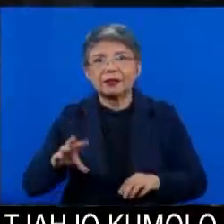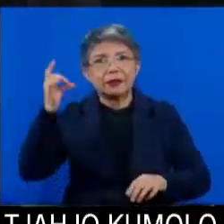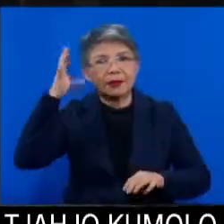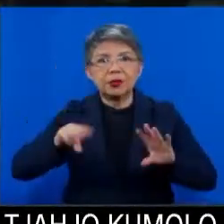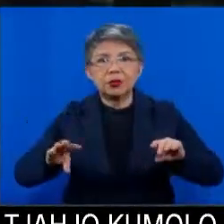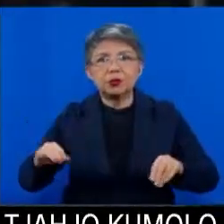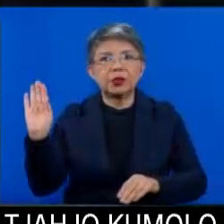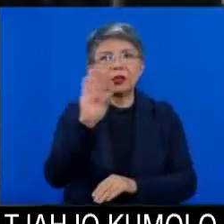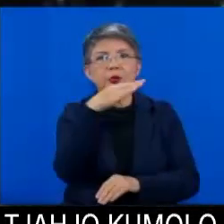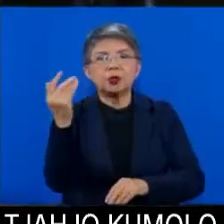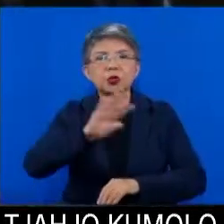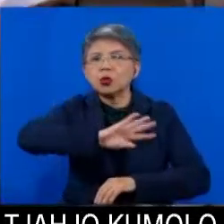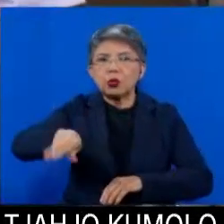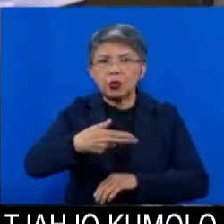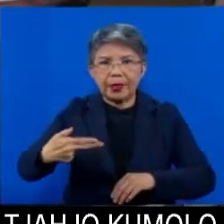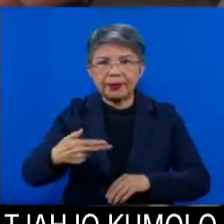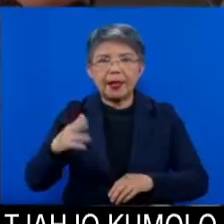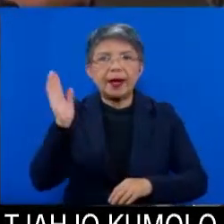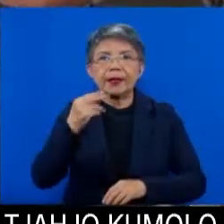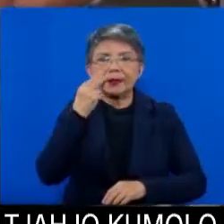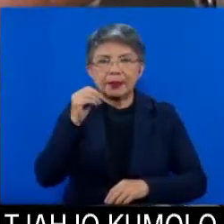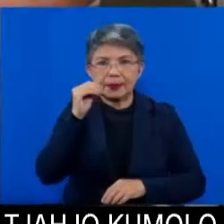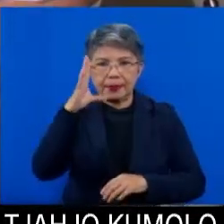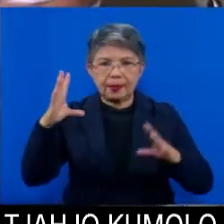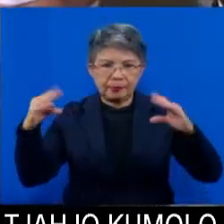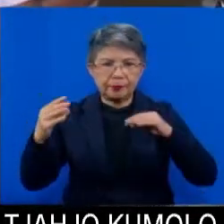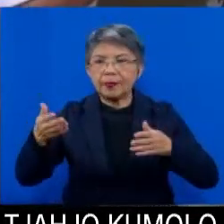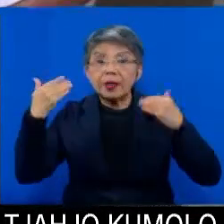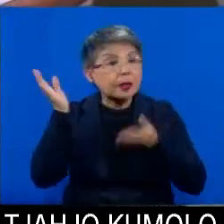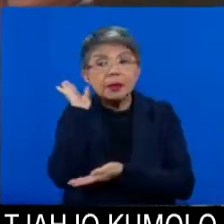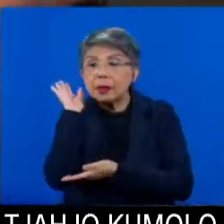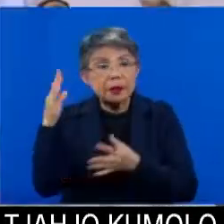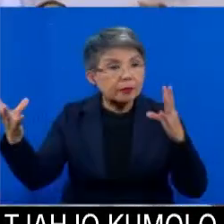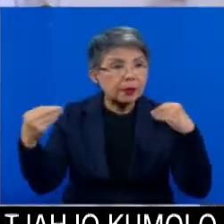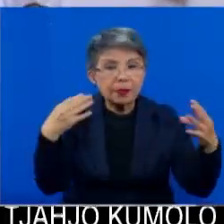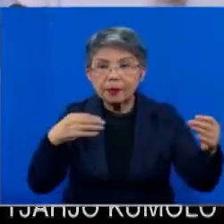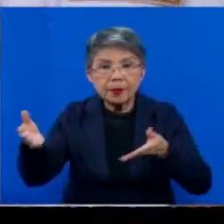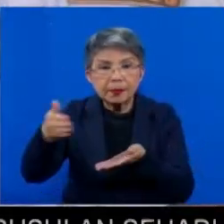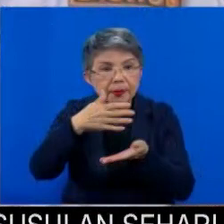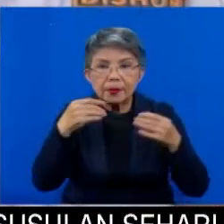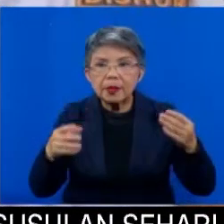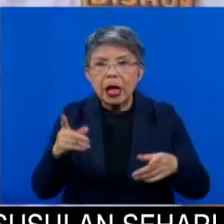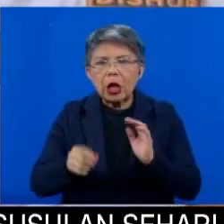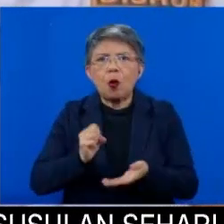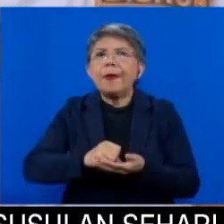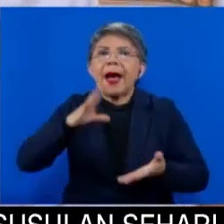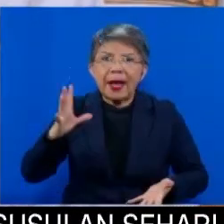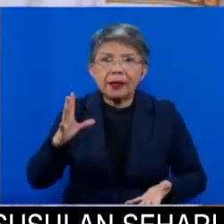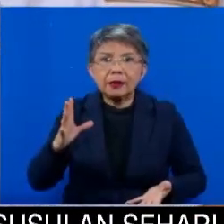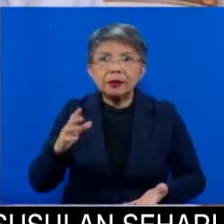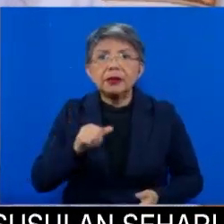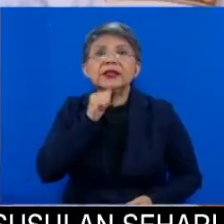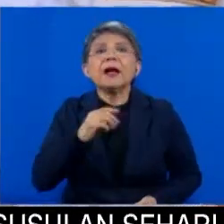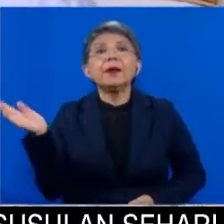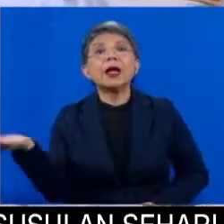Transportasi Indonesia Selasa siang. Mereka memberikan masukan dalam penyesuaian tarif. Kalau terlalu mahal juga nanti tidak ada yang mau